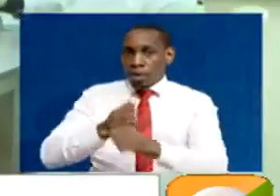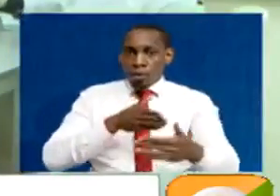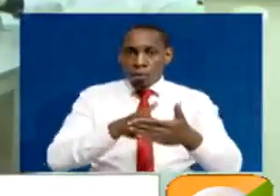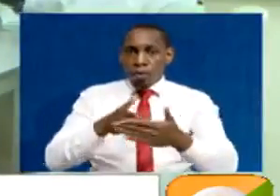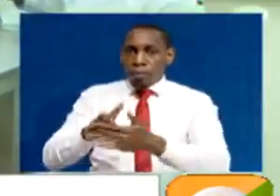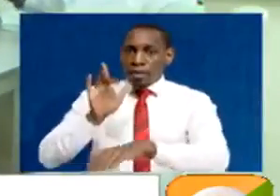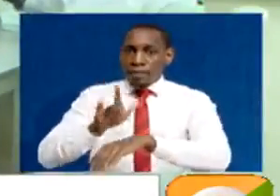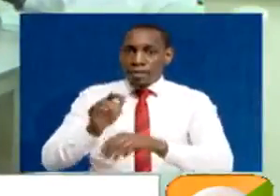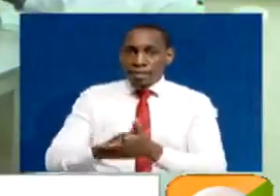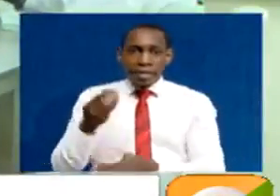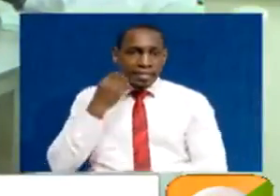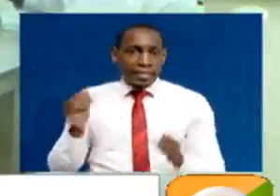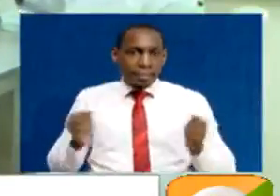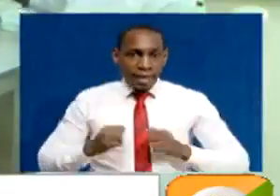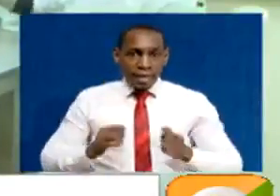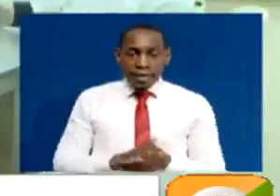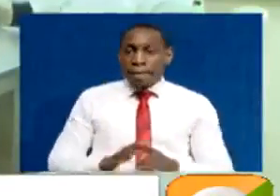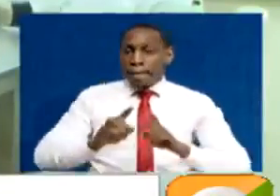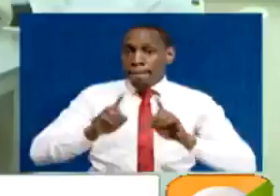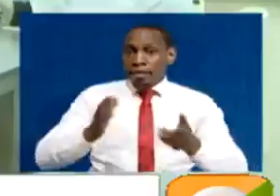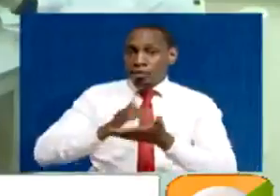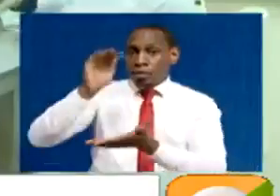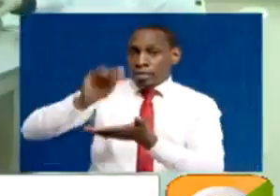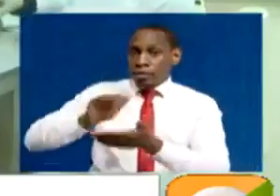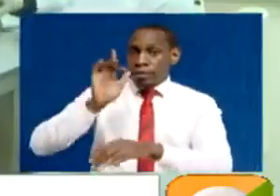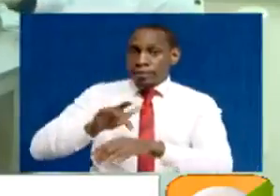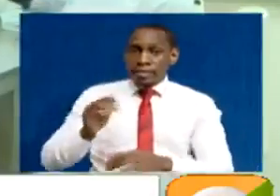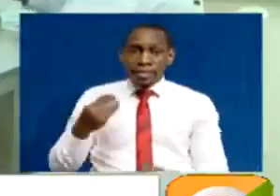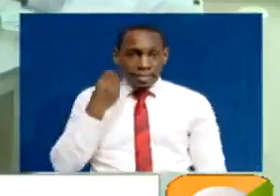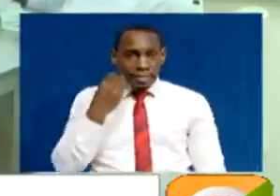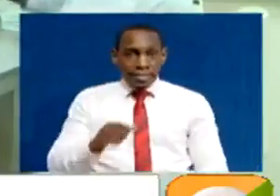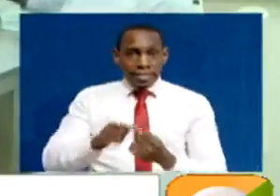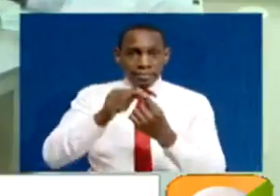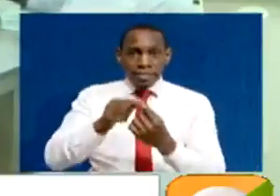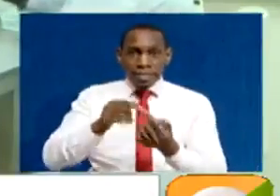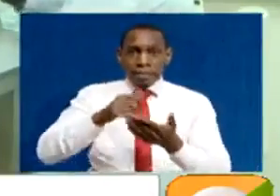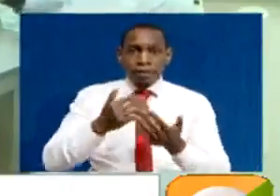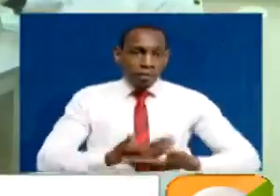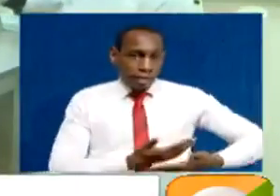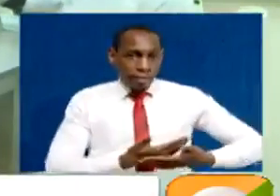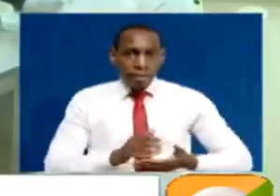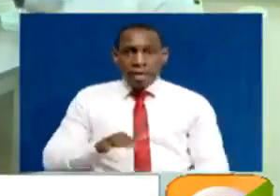za kuzuia maambukizi na ugonjwa wa malaria, japo itapunguza madhara ya ugonjwa huo haswa miongoni